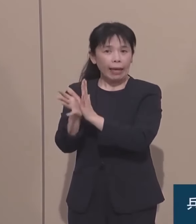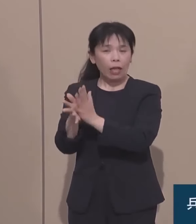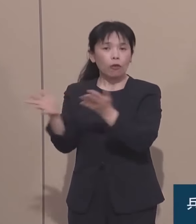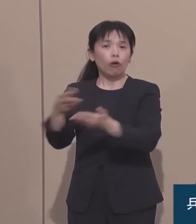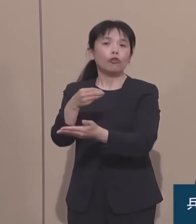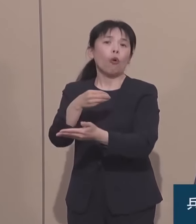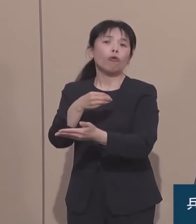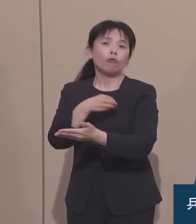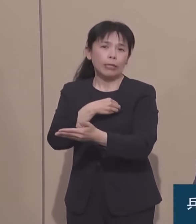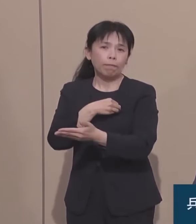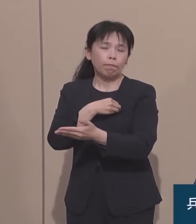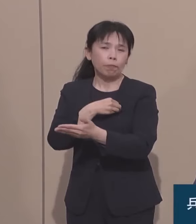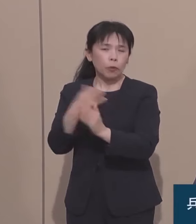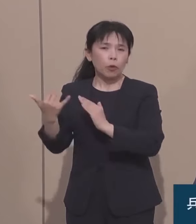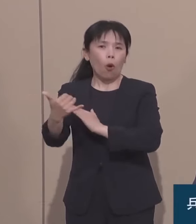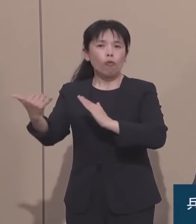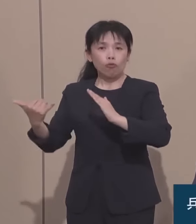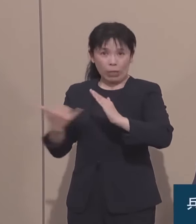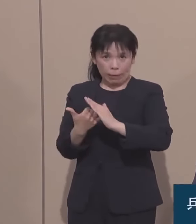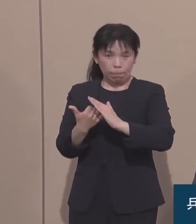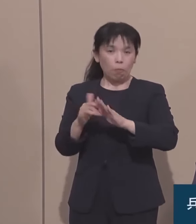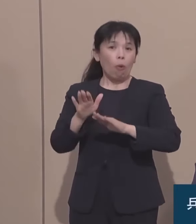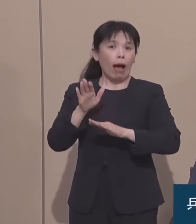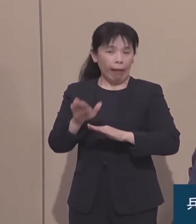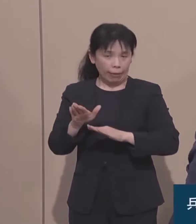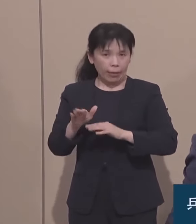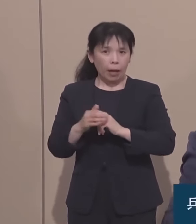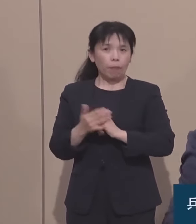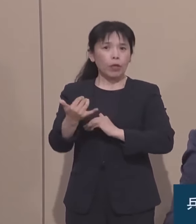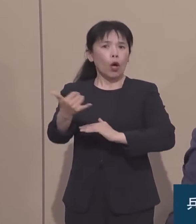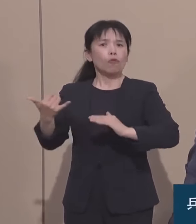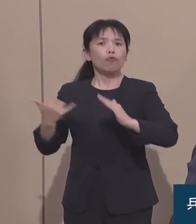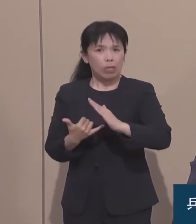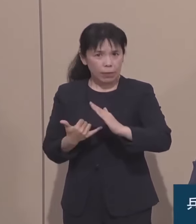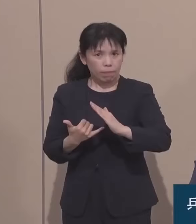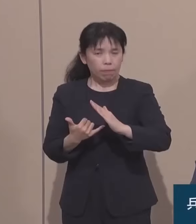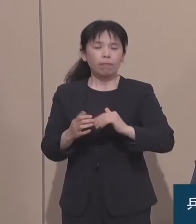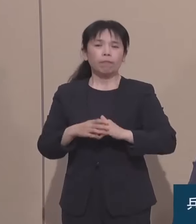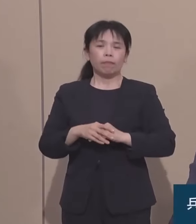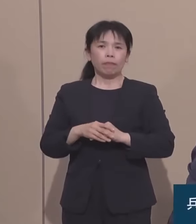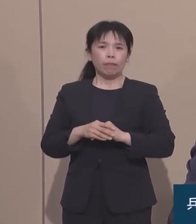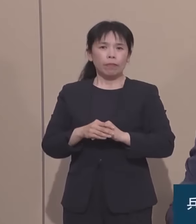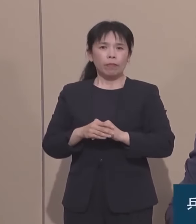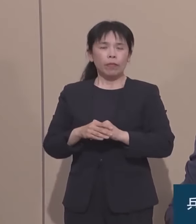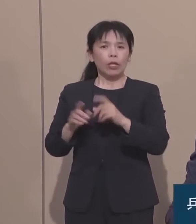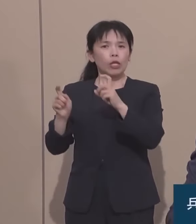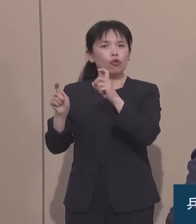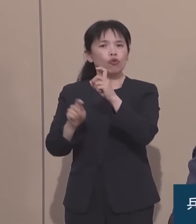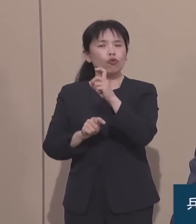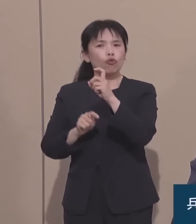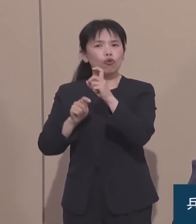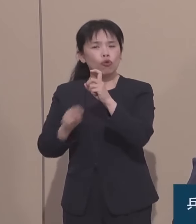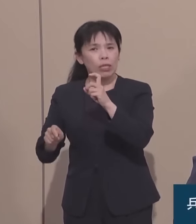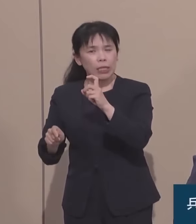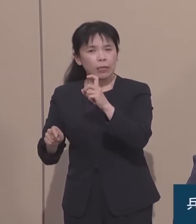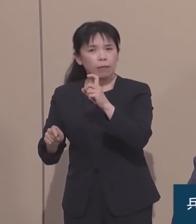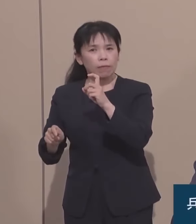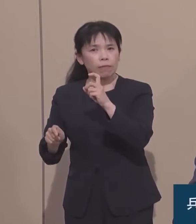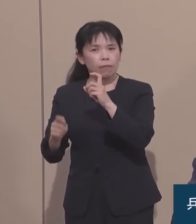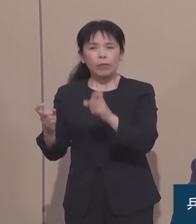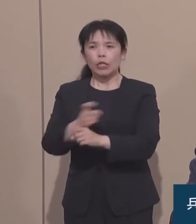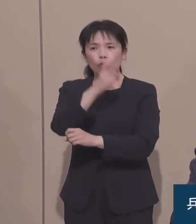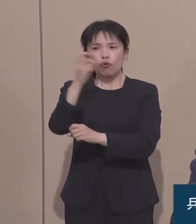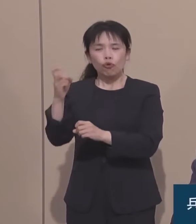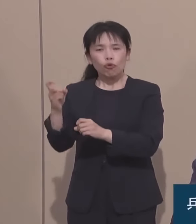女性職員とも不倫してました不倫ですよ10人ですよ10